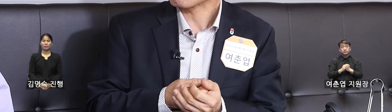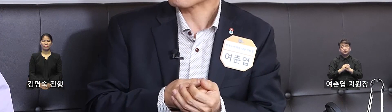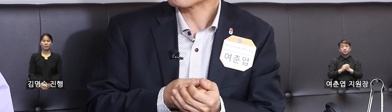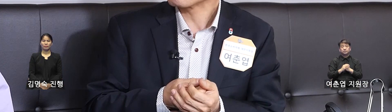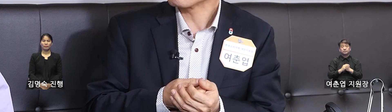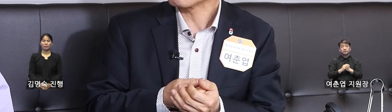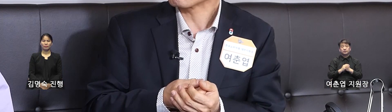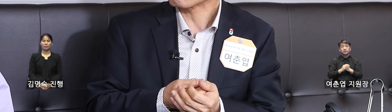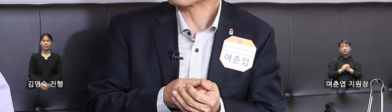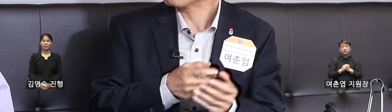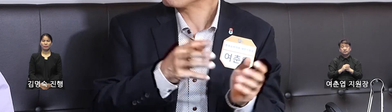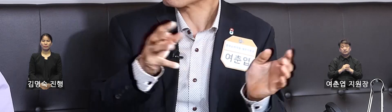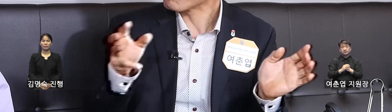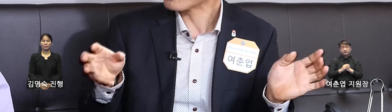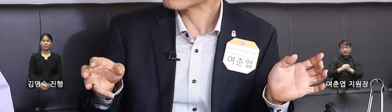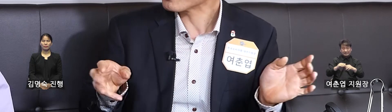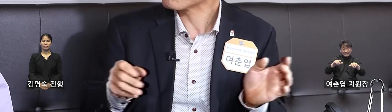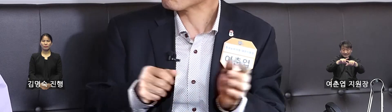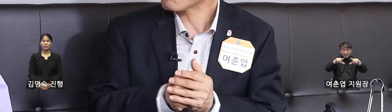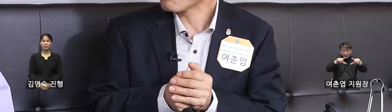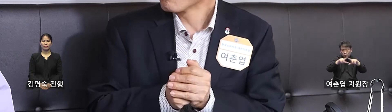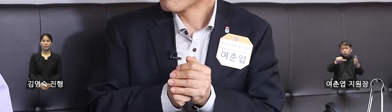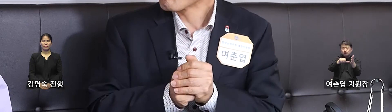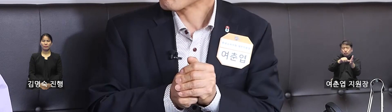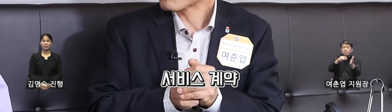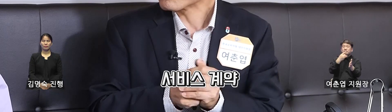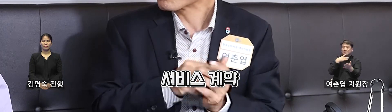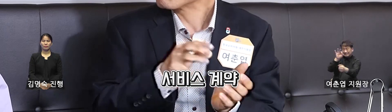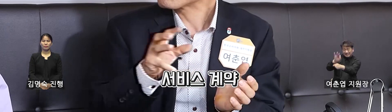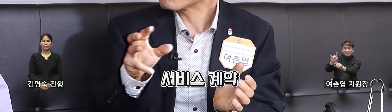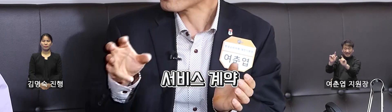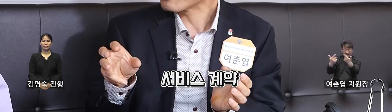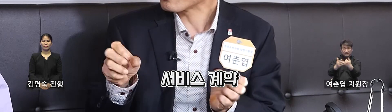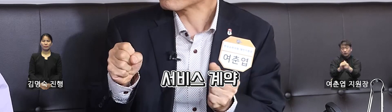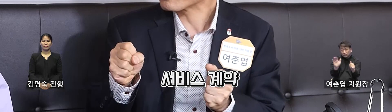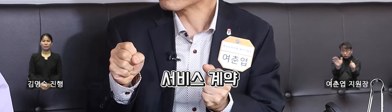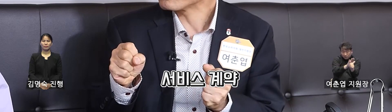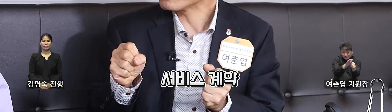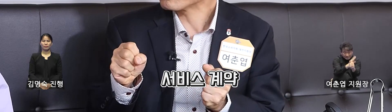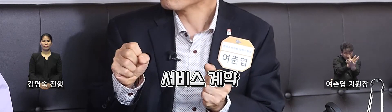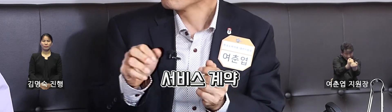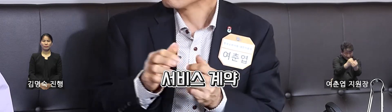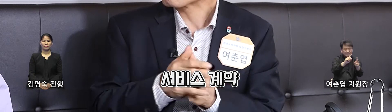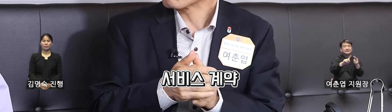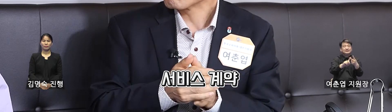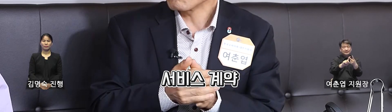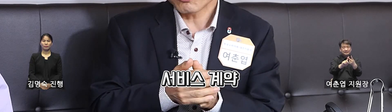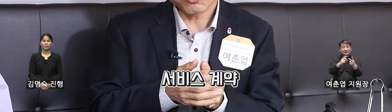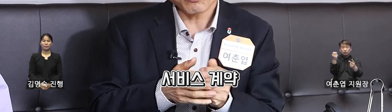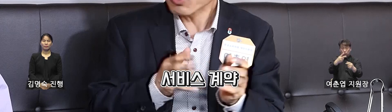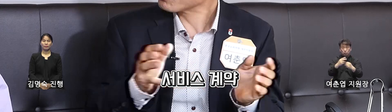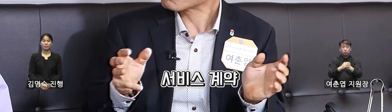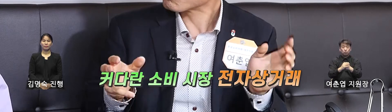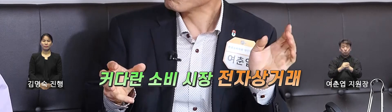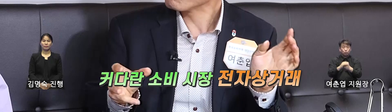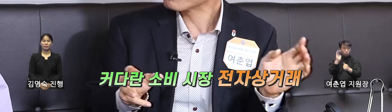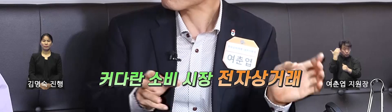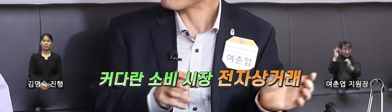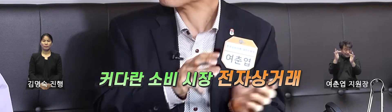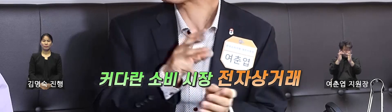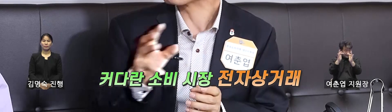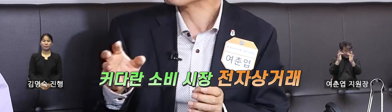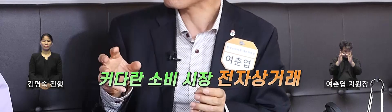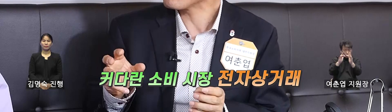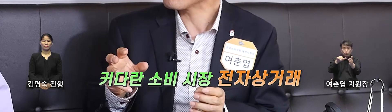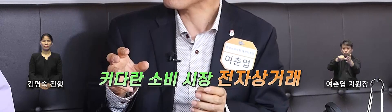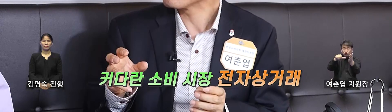이제 저희들이 공산품만 소비하는 게 아니고 이제 서비스 계약을 한다라든지 또는 뭐 요즘 인터넷으로 물건을